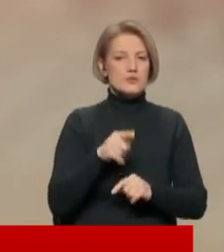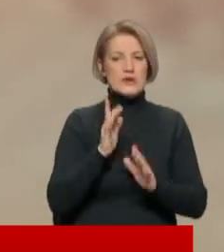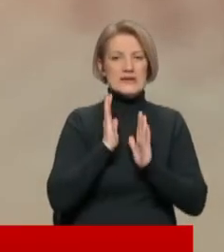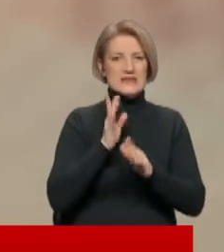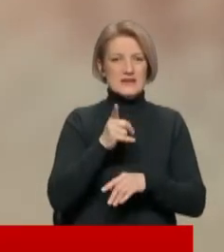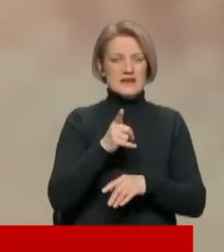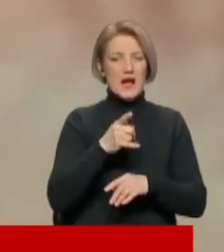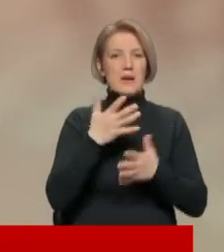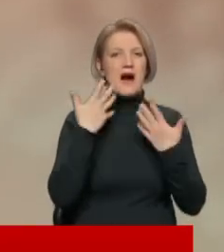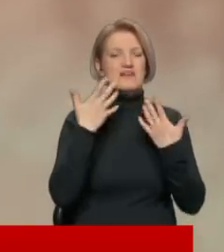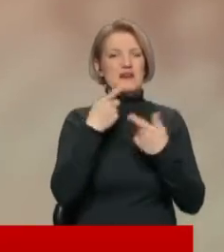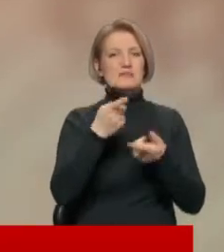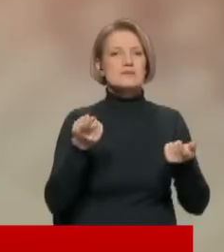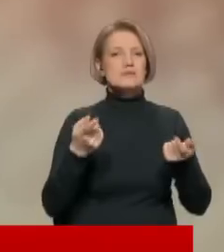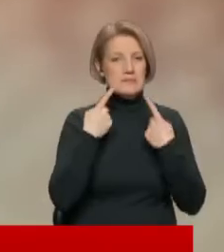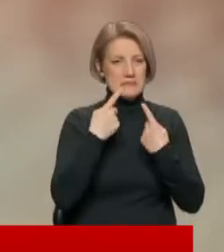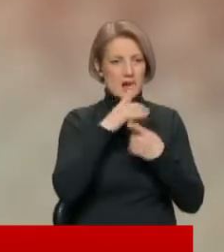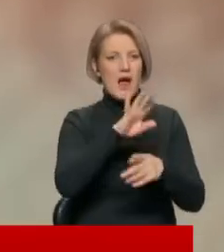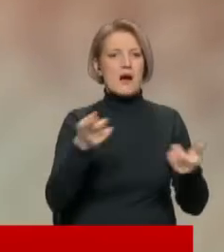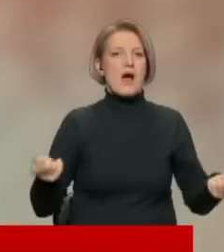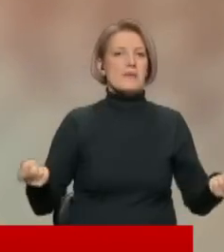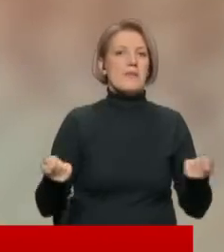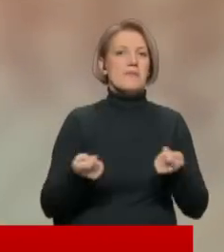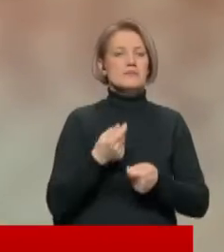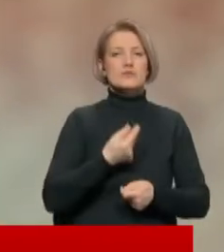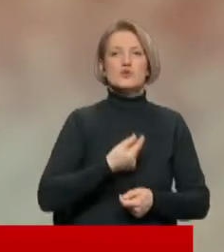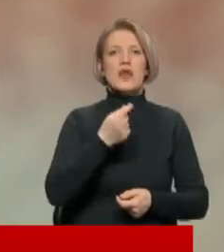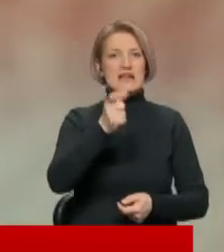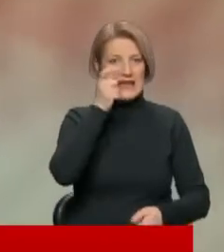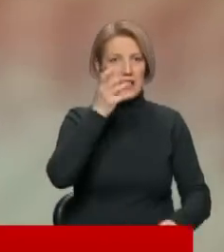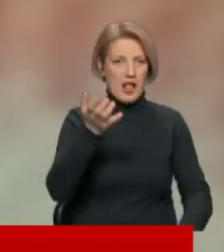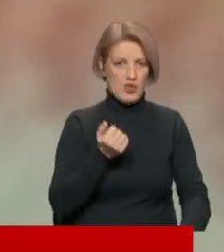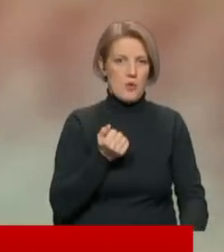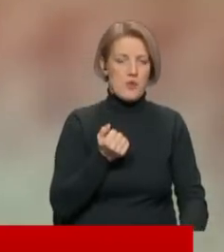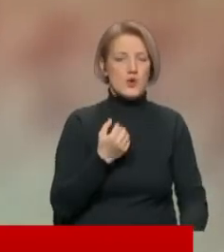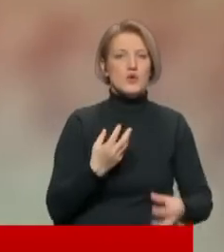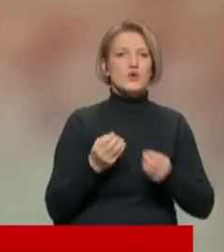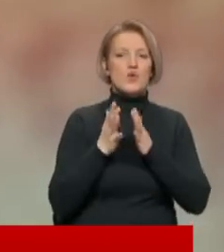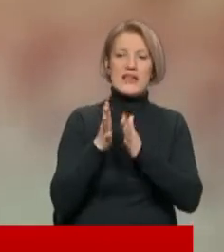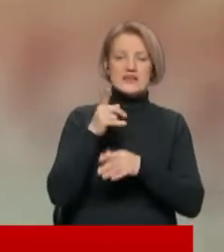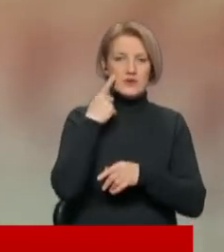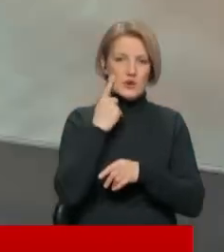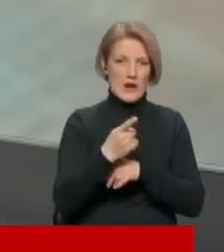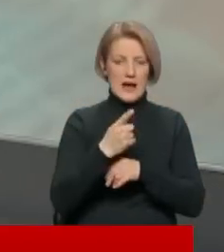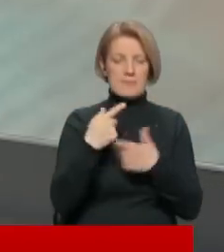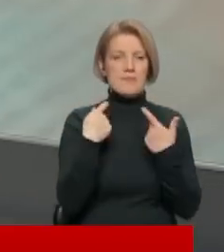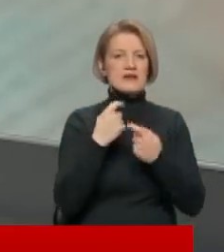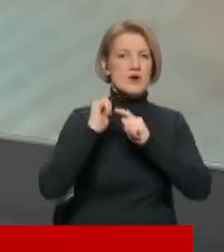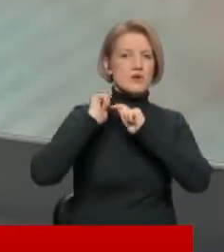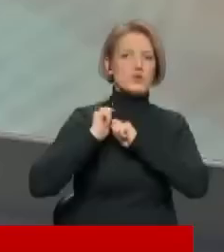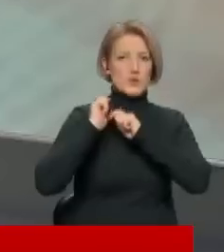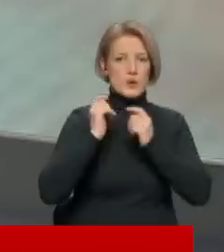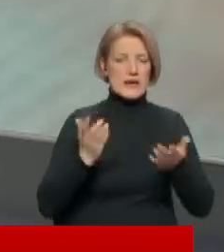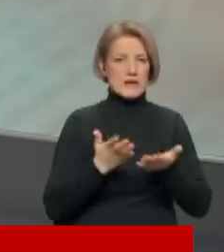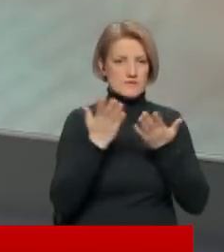mandıralar kapılarına kilit vuracak uyarıları bu uyarılar dikkate alınıyor mu üreticinin üzerindeki maliyet yükü